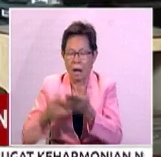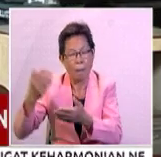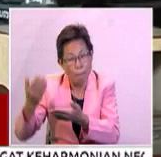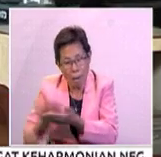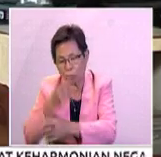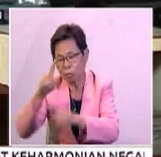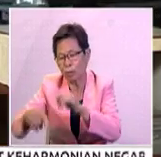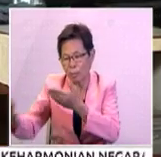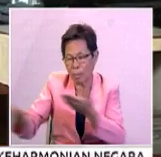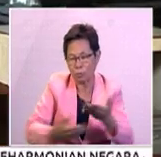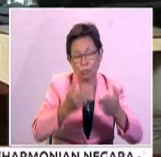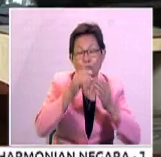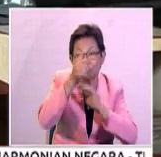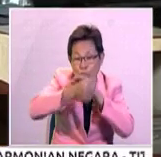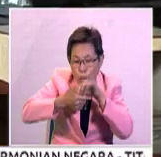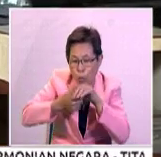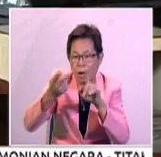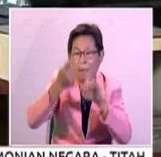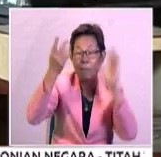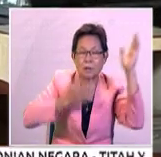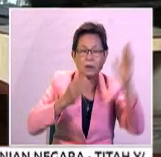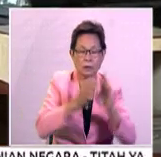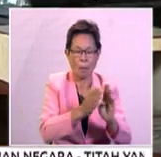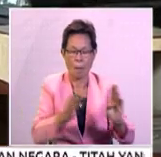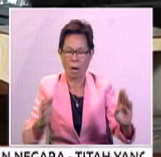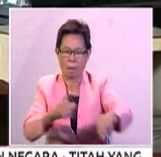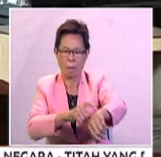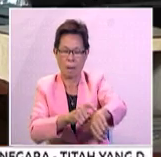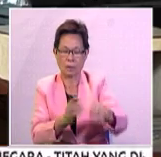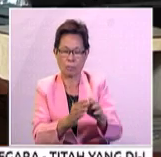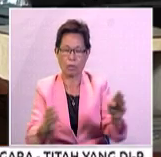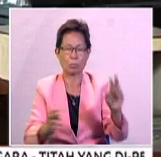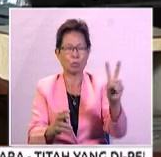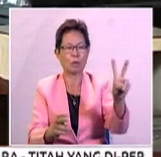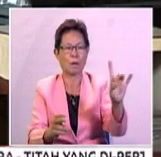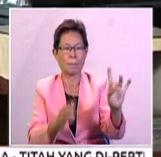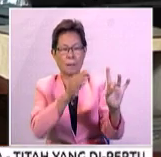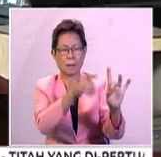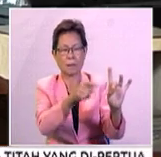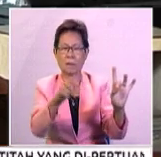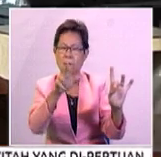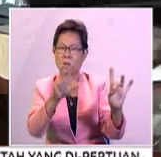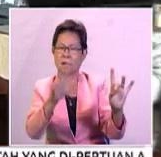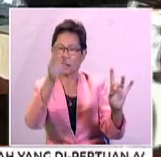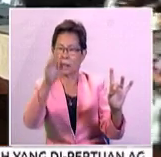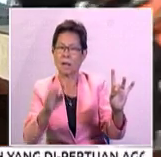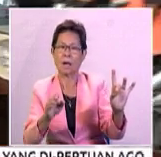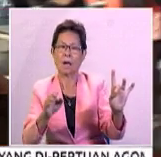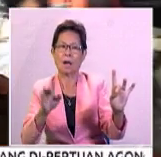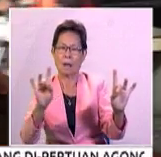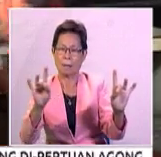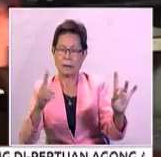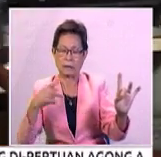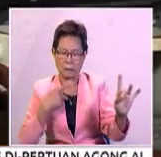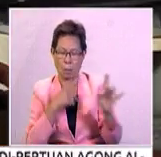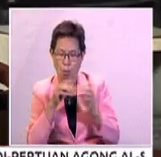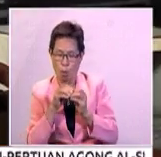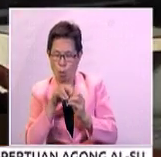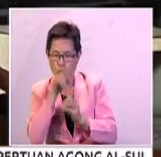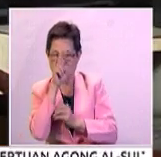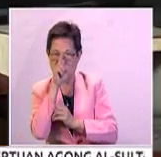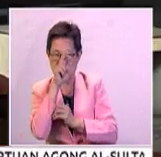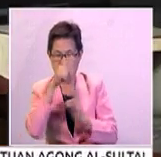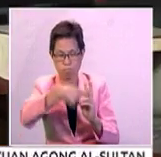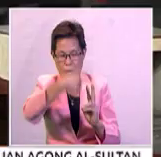Malaysia. Jadi sepanjang tempoh daripada 28 sampai 3 bulan, kita akan perketatkan lagi jika